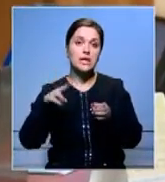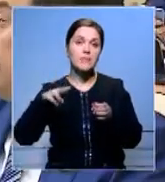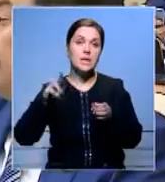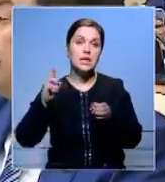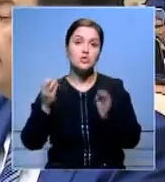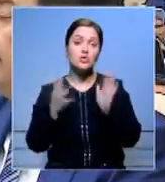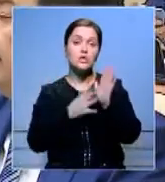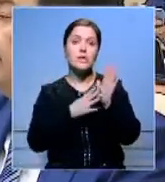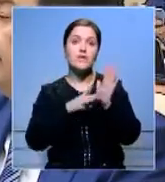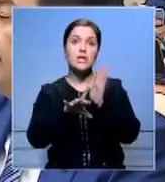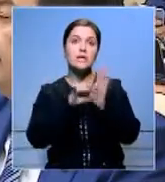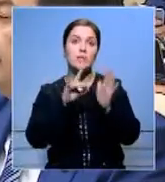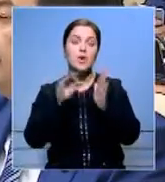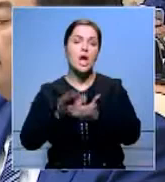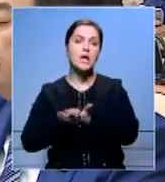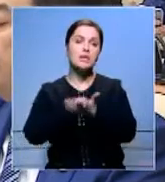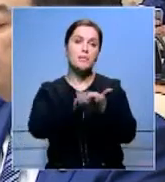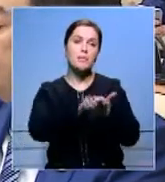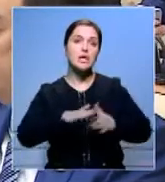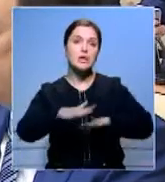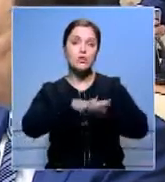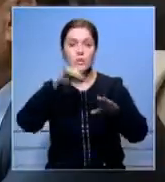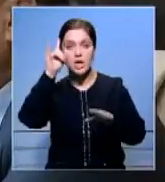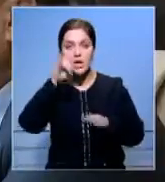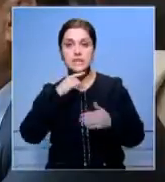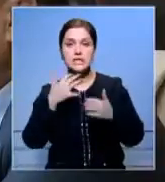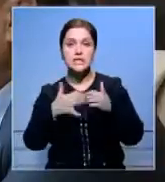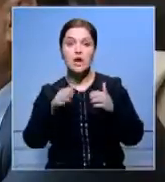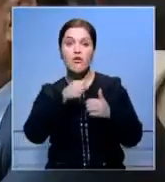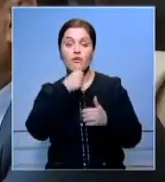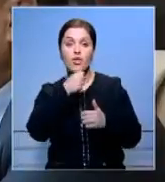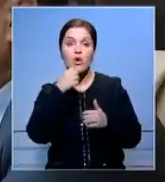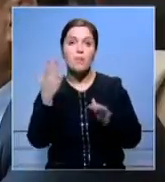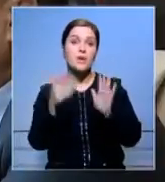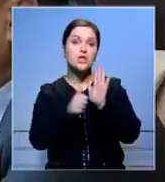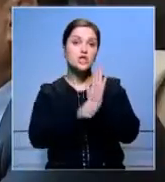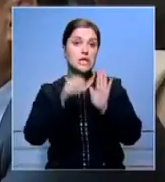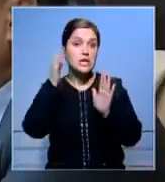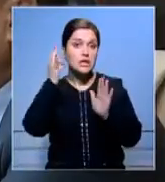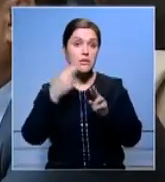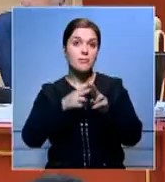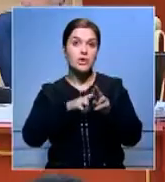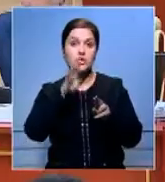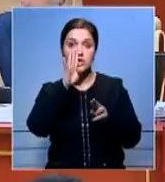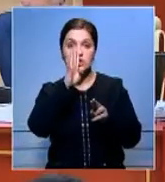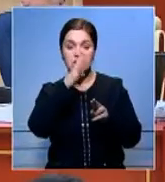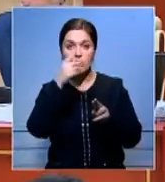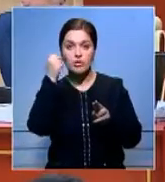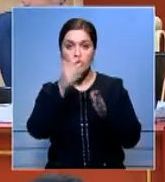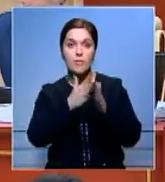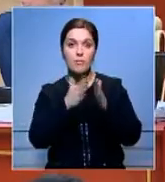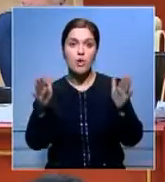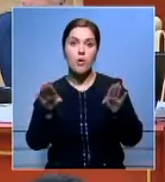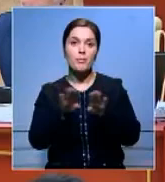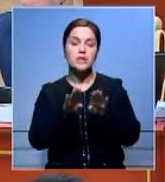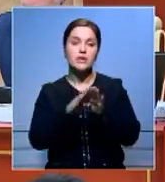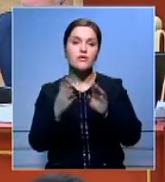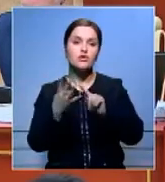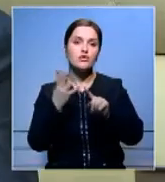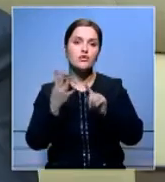9 депутатов от Ассамблеи народа Казахстана. Средний возраст мажилисманов – 56 лет, что на 4 года больше по сравнению с 4-м